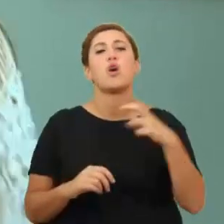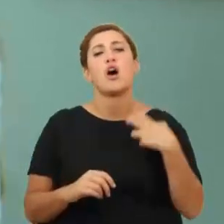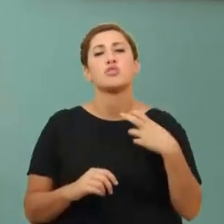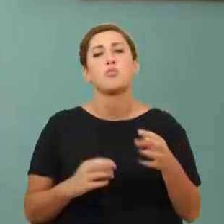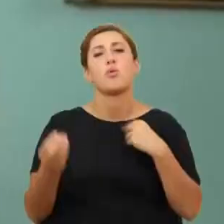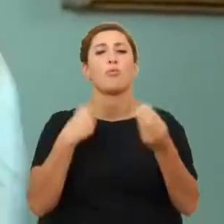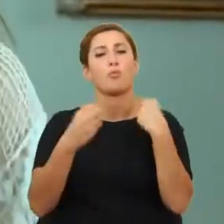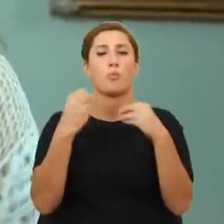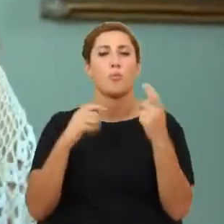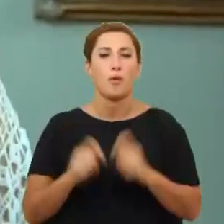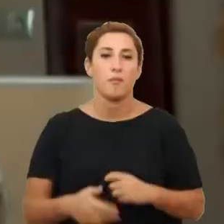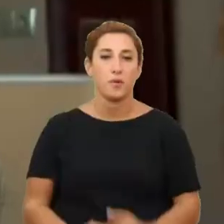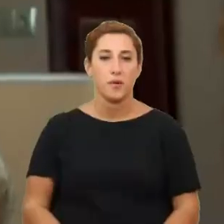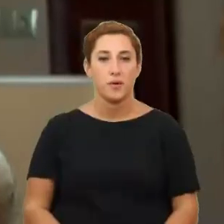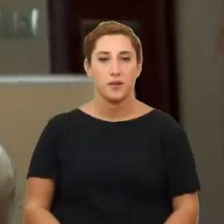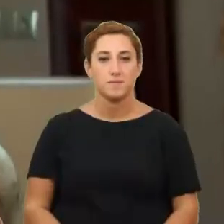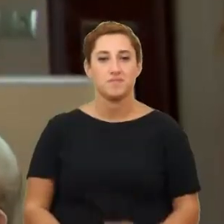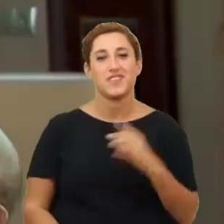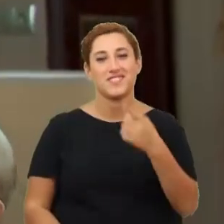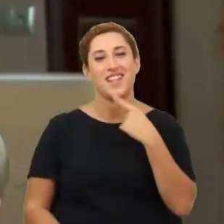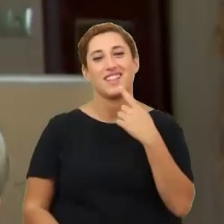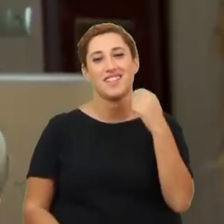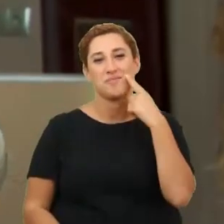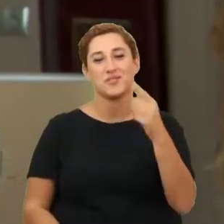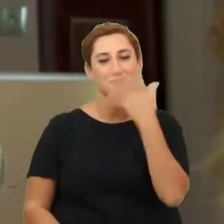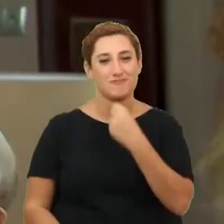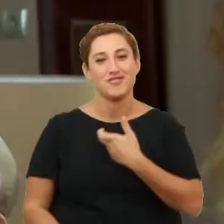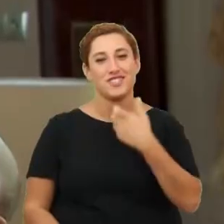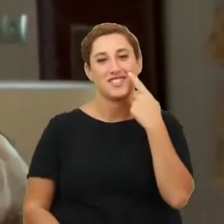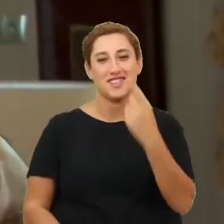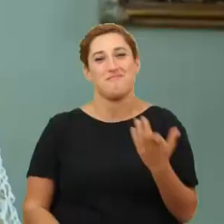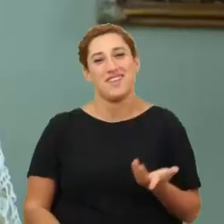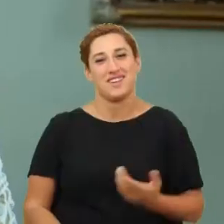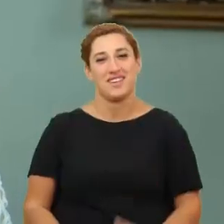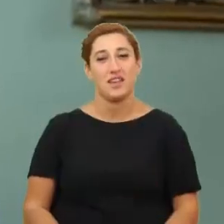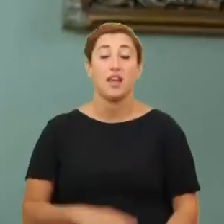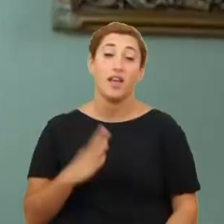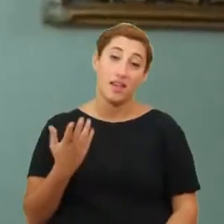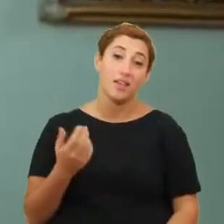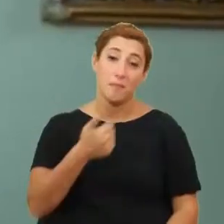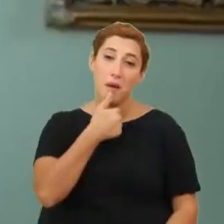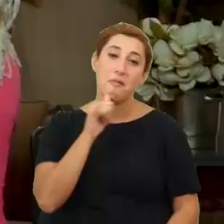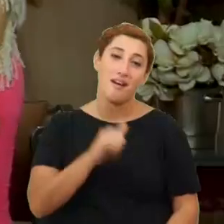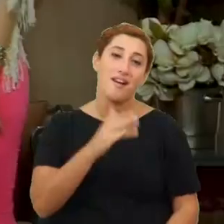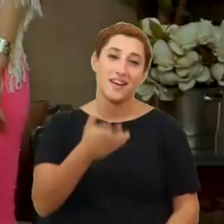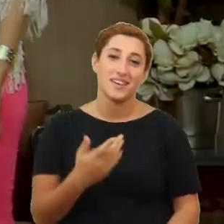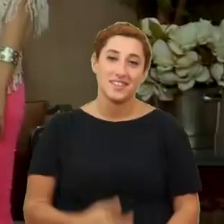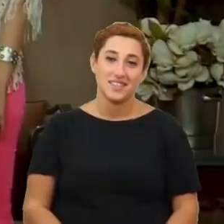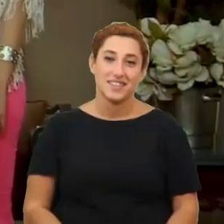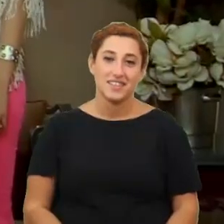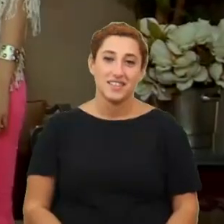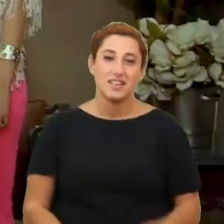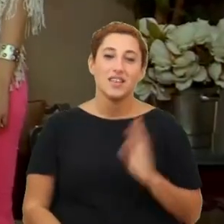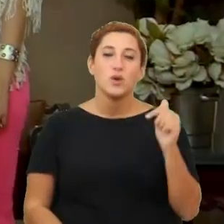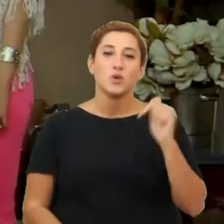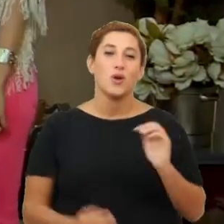Ne olsa böyle hom hom hom yiyor. Ya şunun tatlılığına bak. Şunun yakışıklılığına bak ya. Aynı babası.